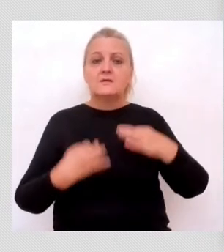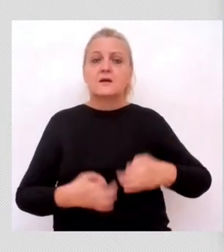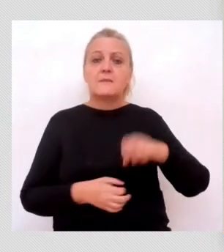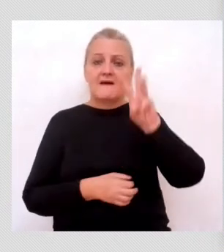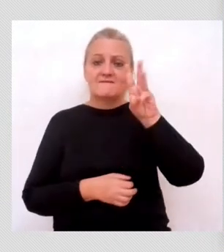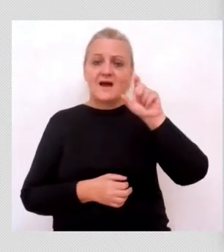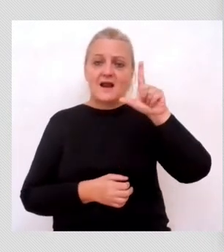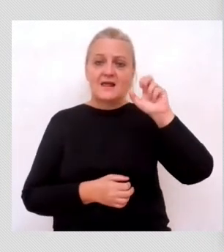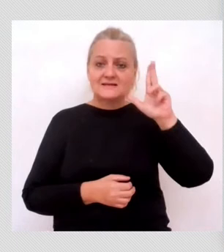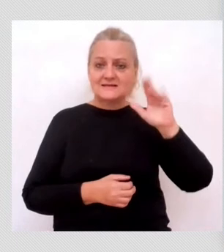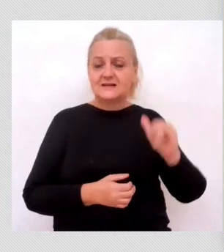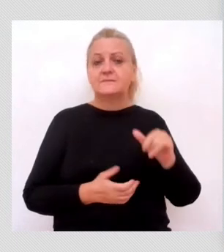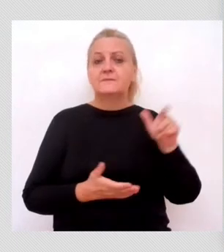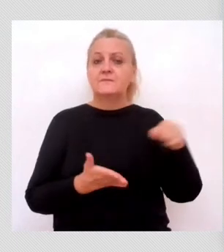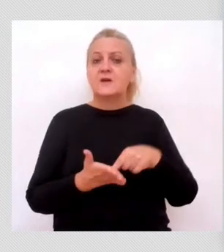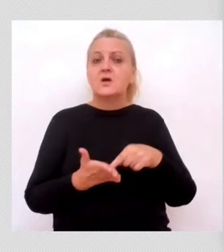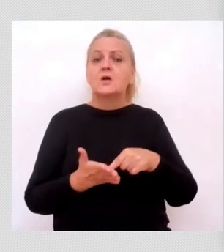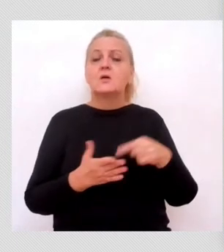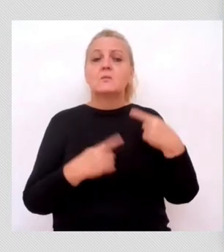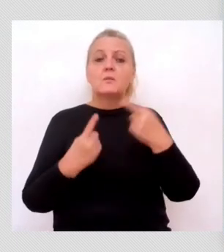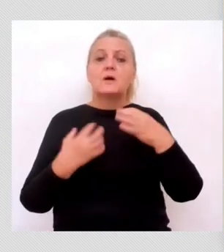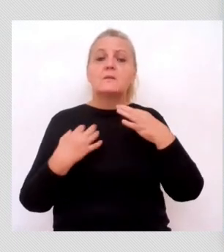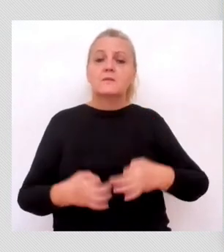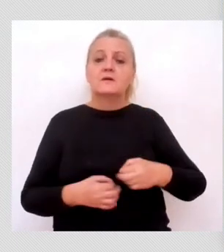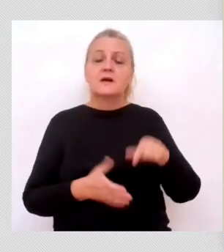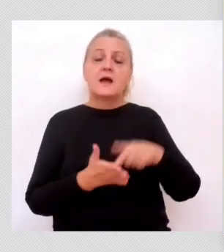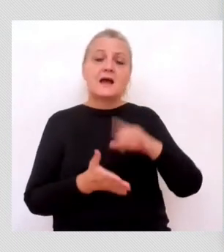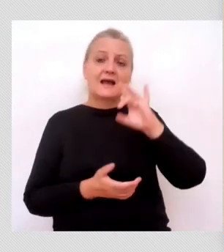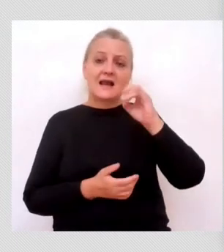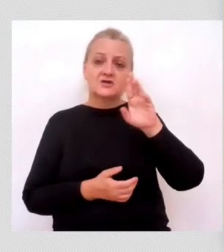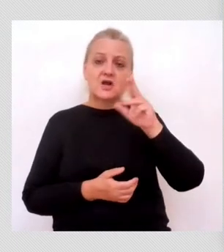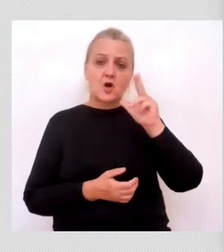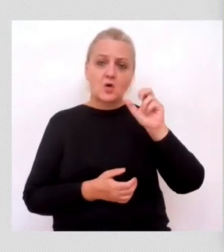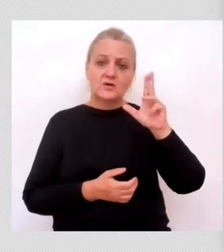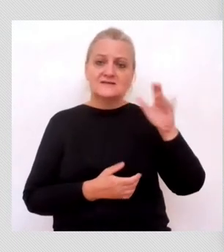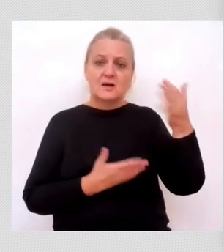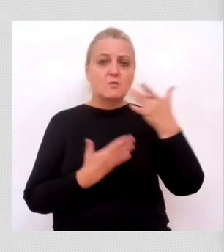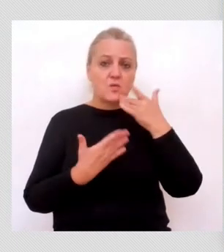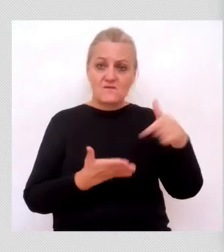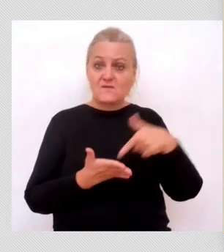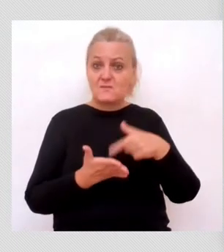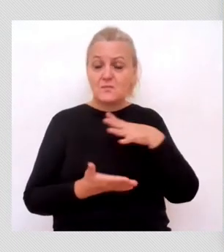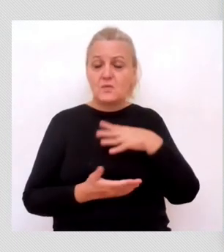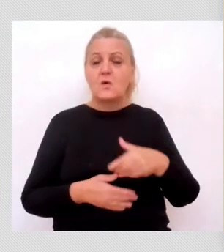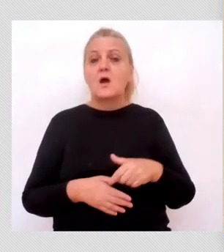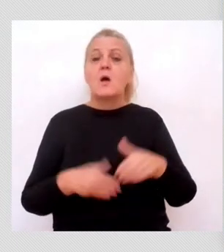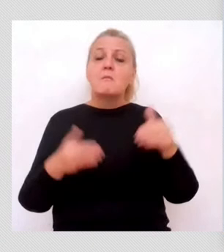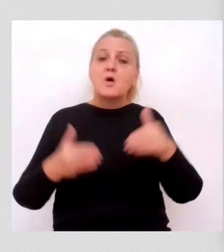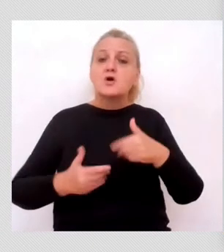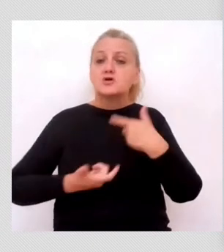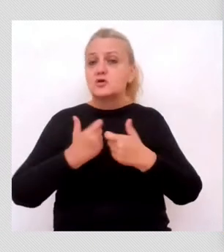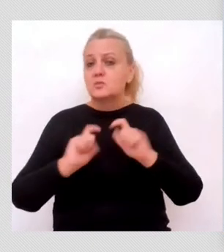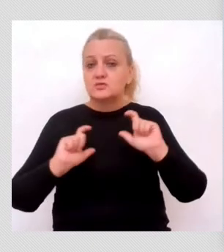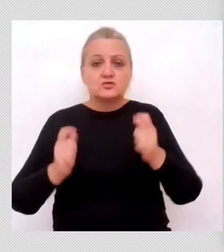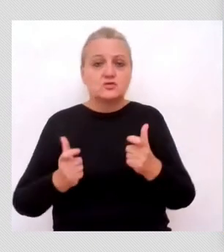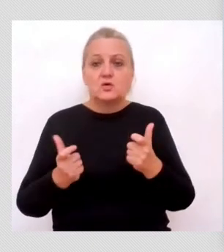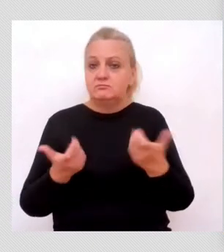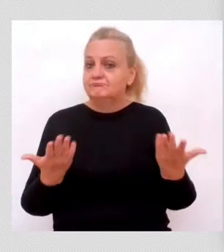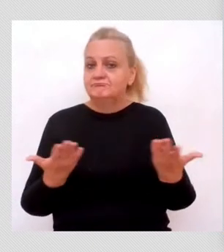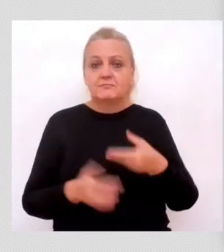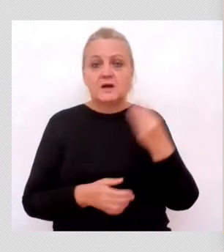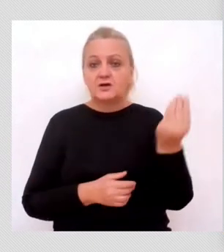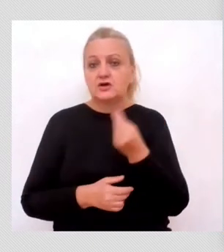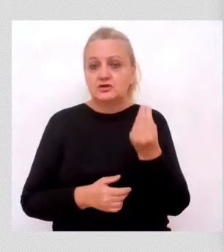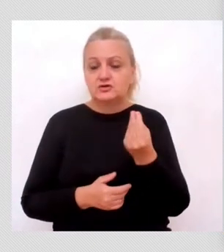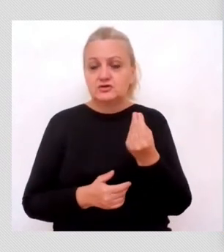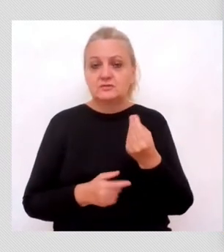Waleckiego, co powiedziała pani Grażyna Kopińska. Natomiast co można zrobić jeszcze